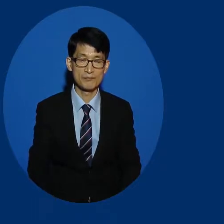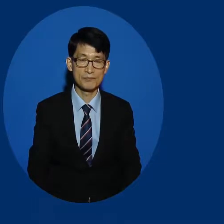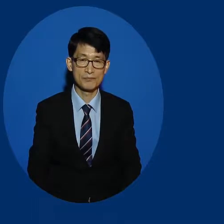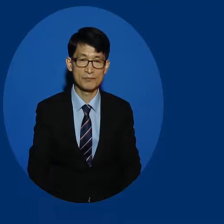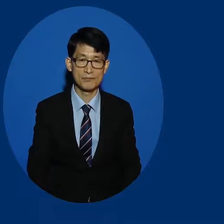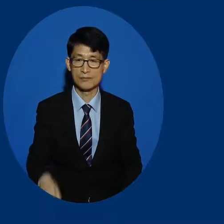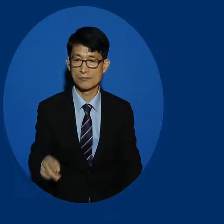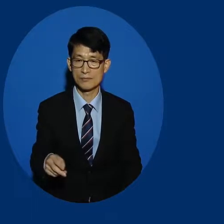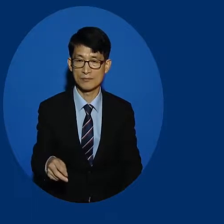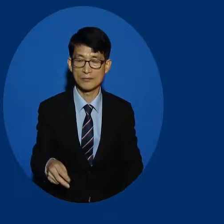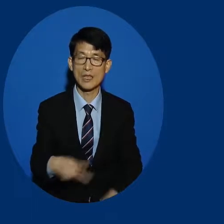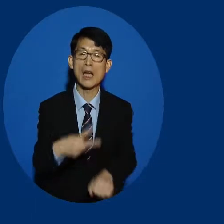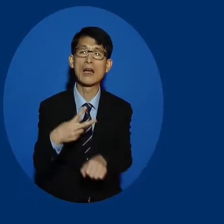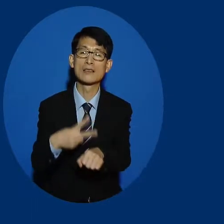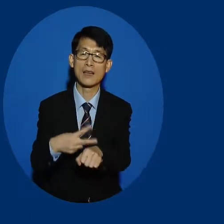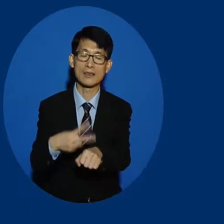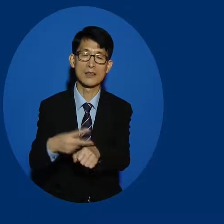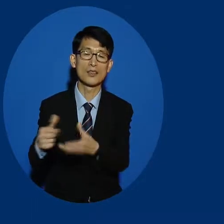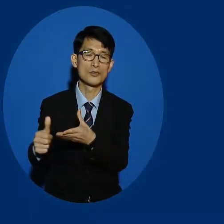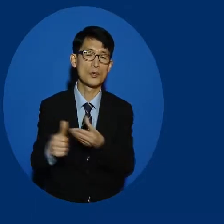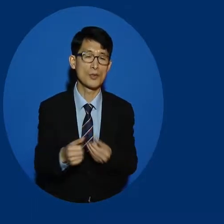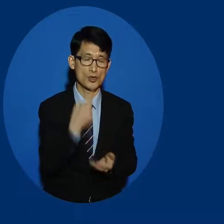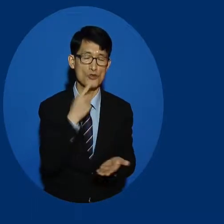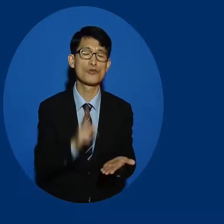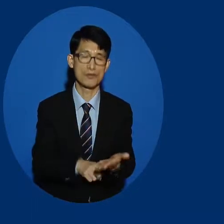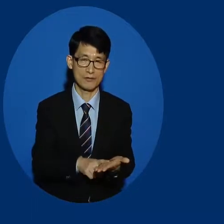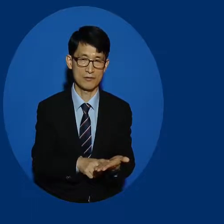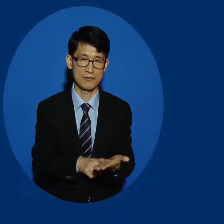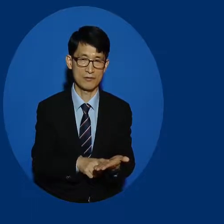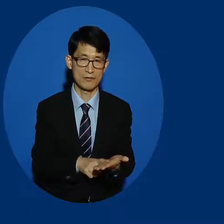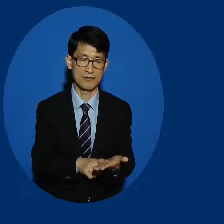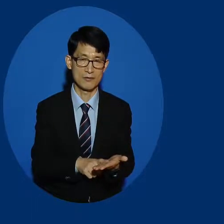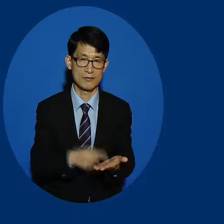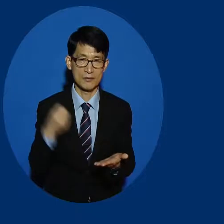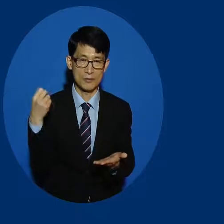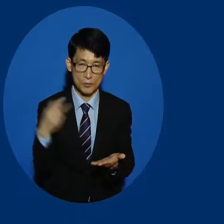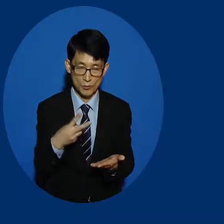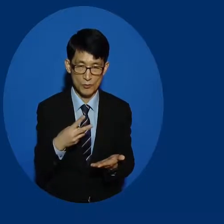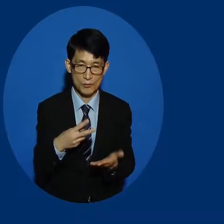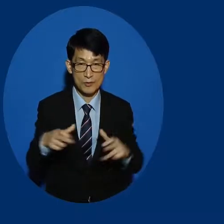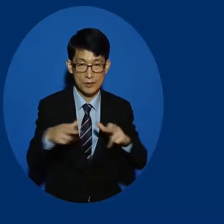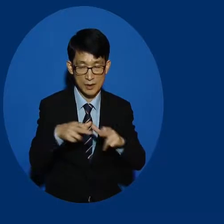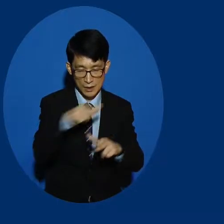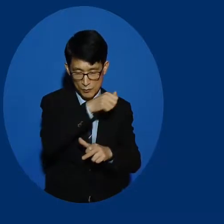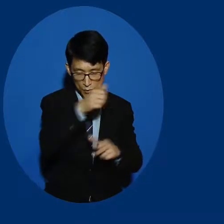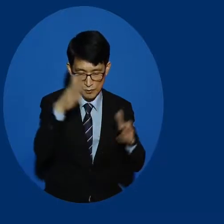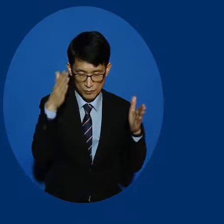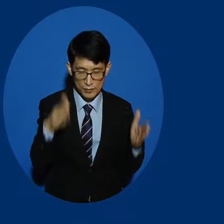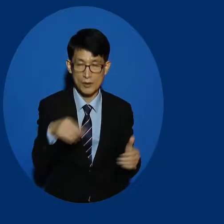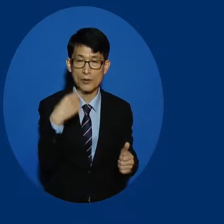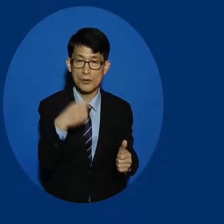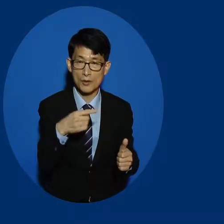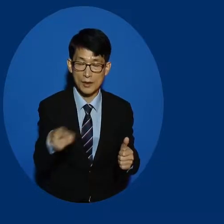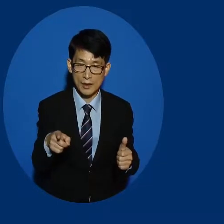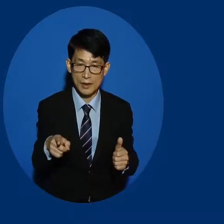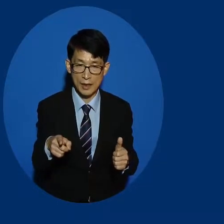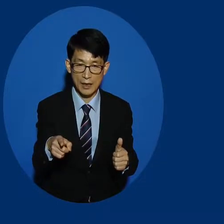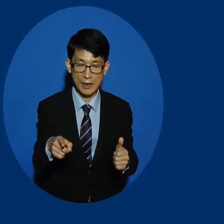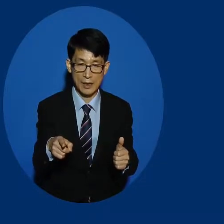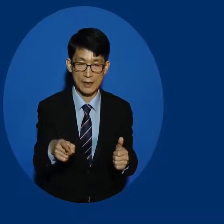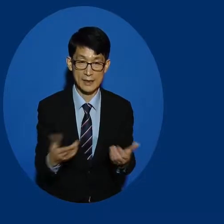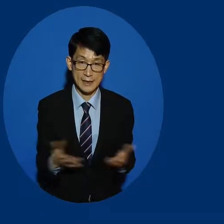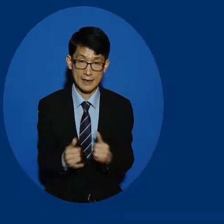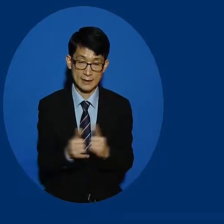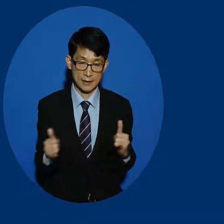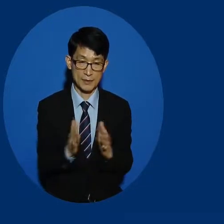강사를 구하기 좀 쉬워요. 또 장애인 평생교육 기관의 종사자들이 직접